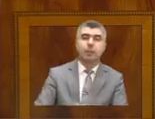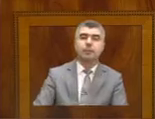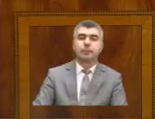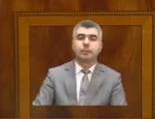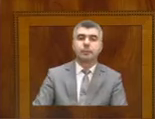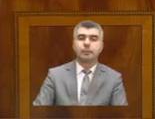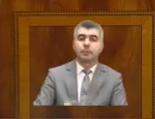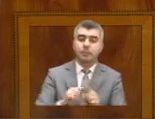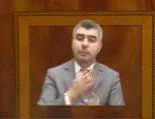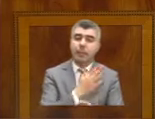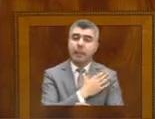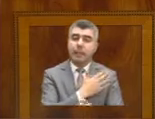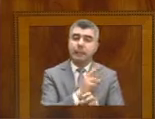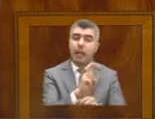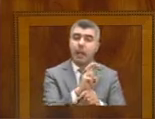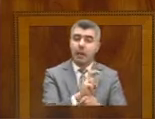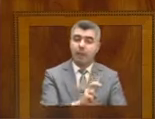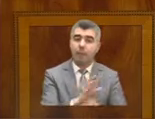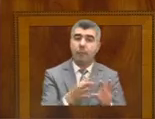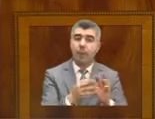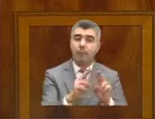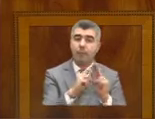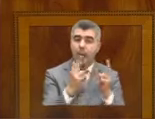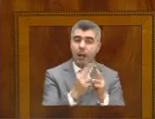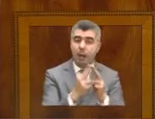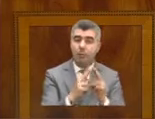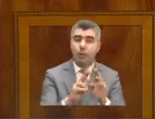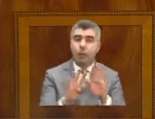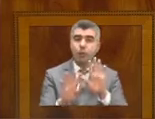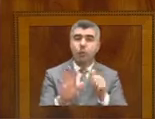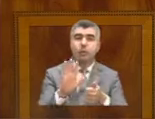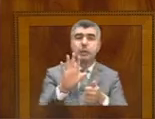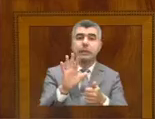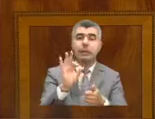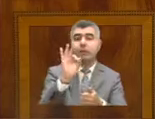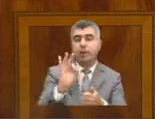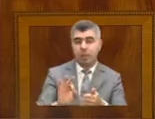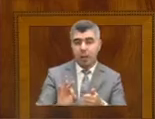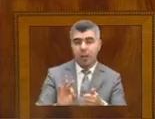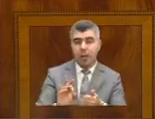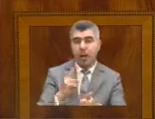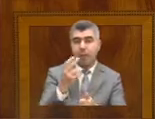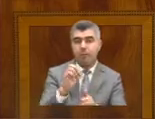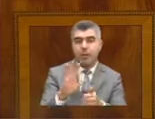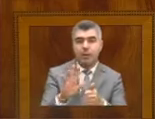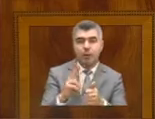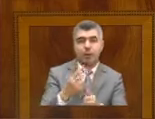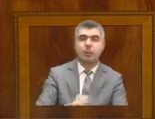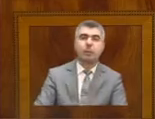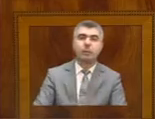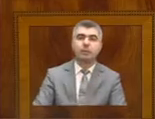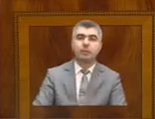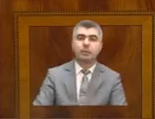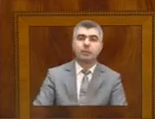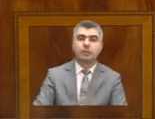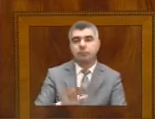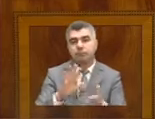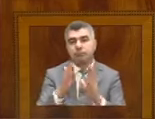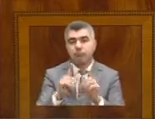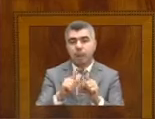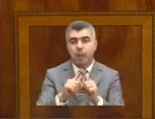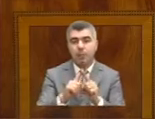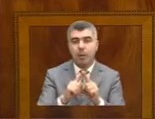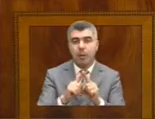حجم المديونية في أقل من 69% من الناتج الداخلي الخام في أفق سنة 2026 بما يمكن من